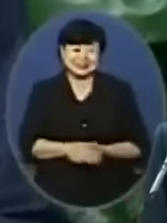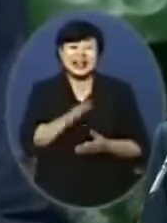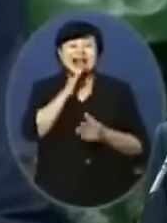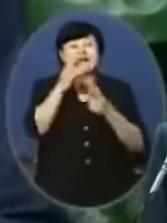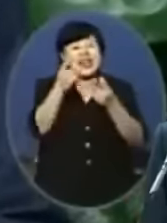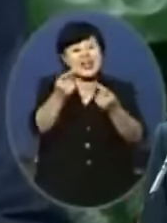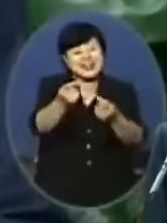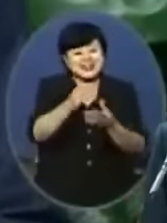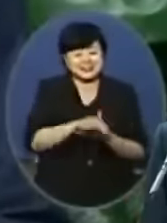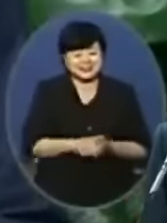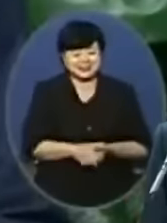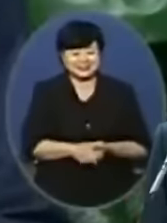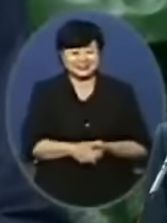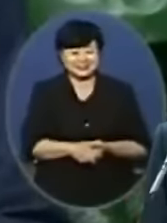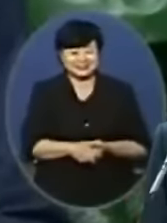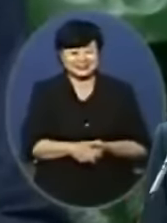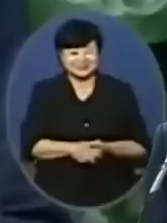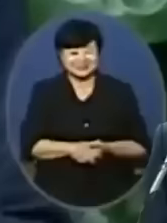아멘.